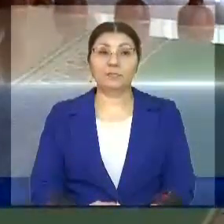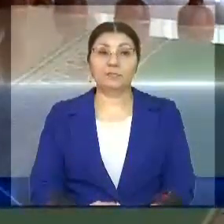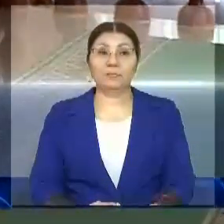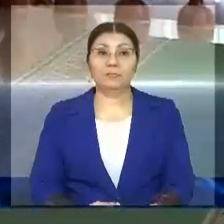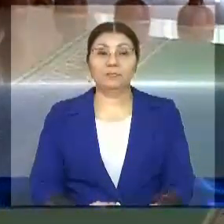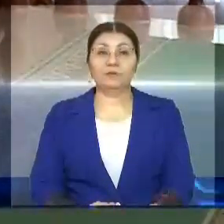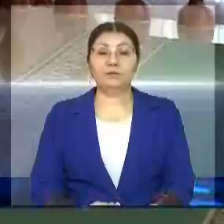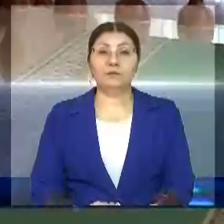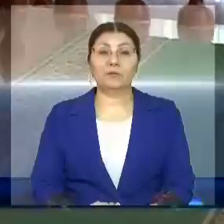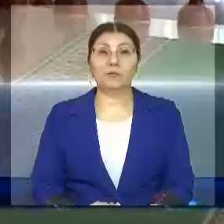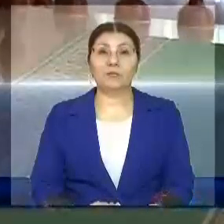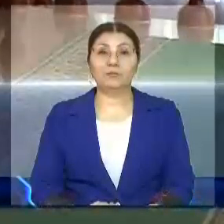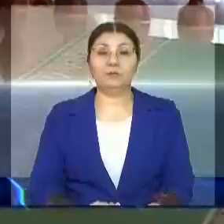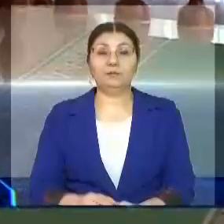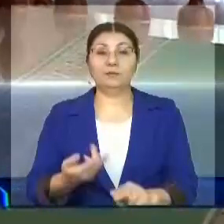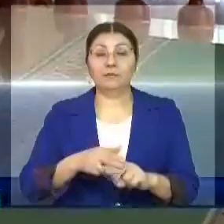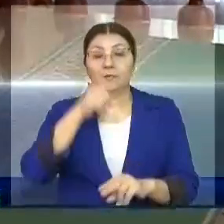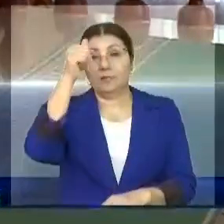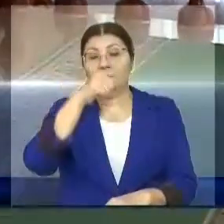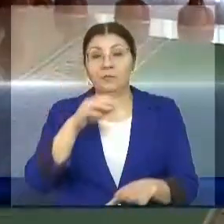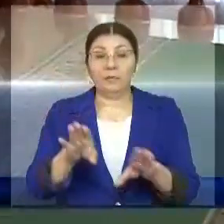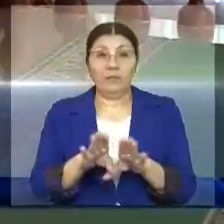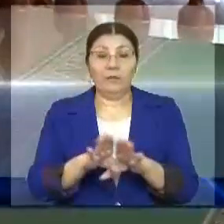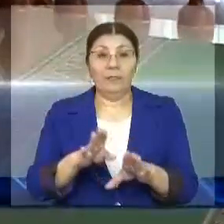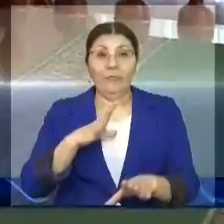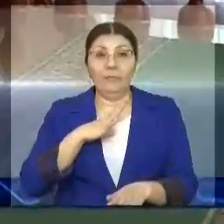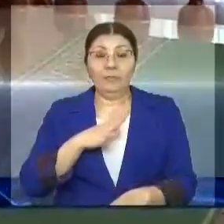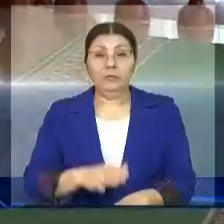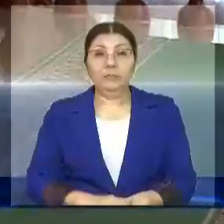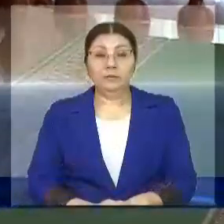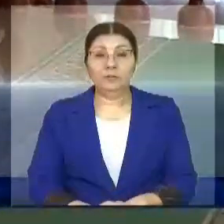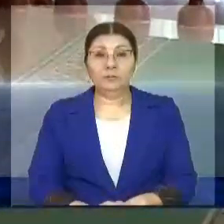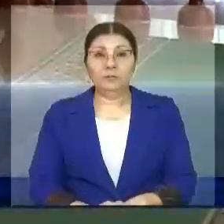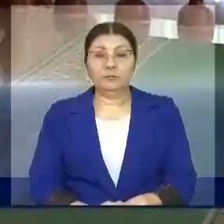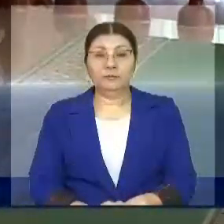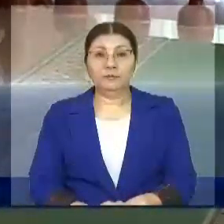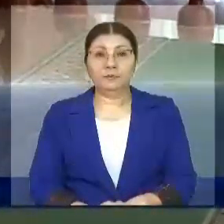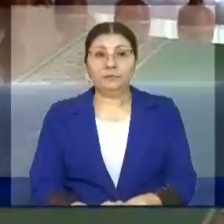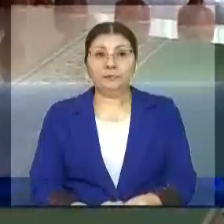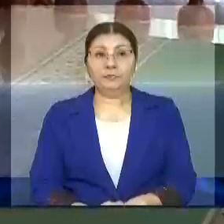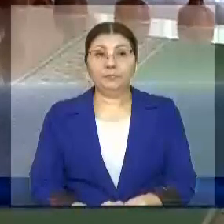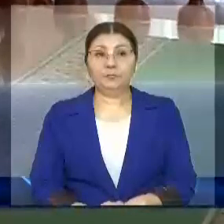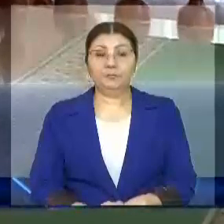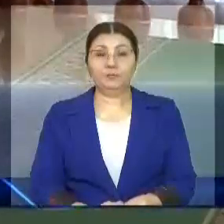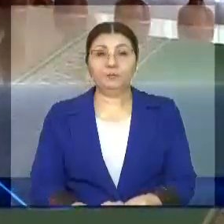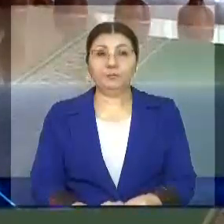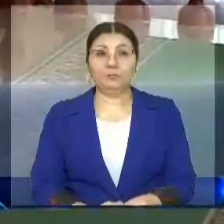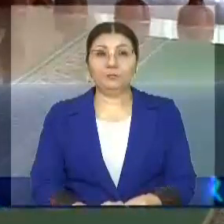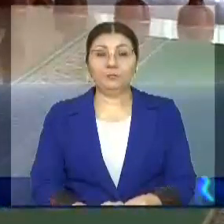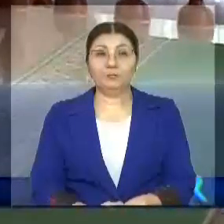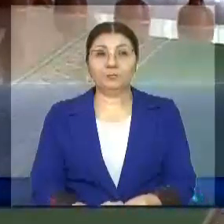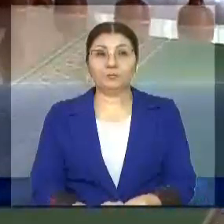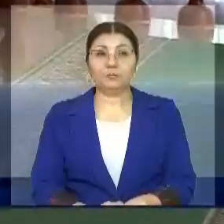учреждения образования. В этом году также не исключение. То есть, опять же, это одно из проблем их